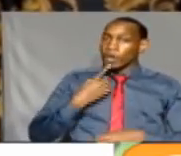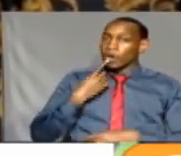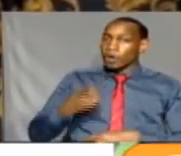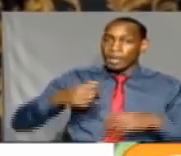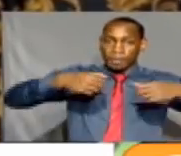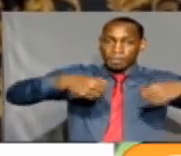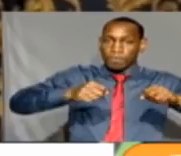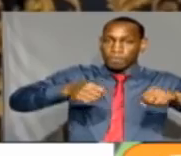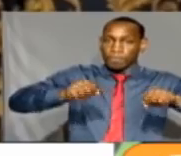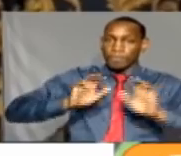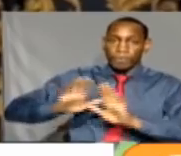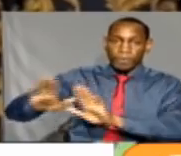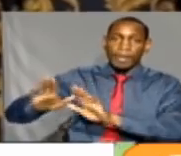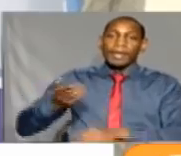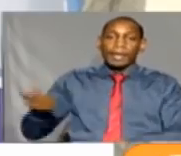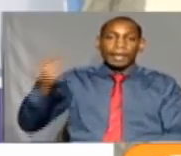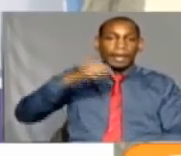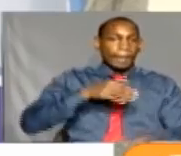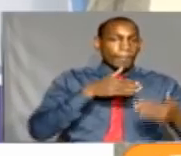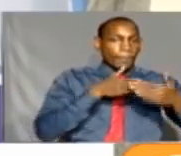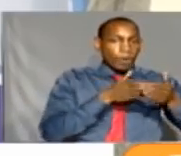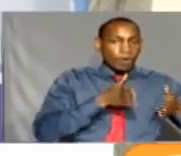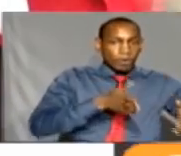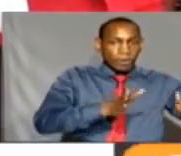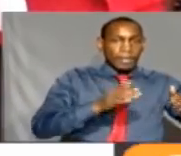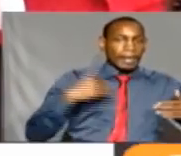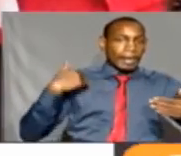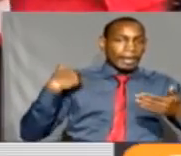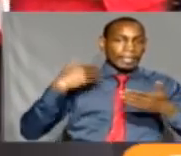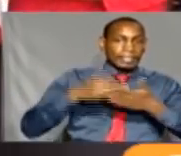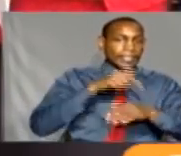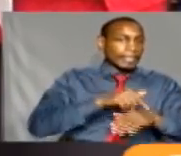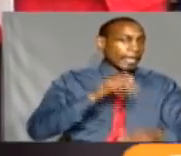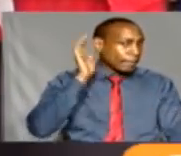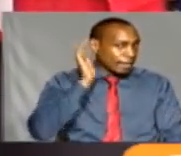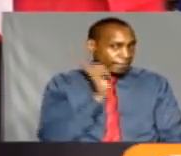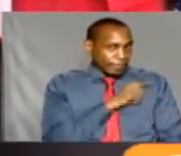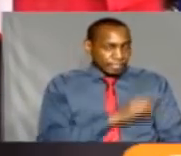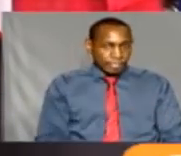pikipiki chini, tukuje tufunge barabara mpaka tusikizwe.